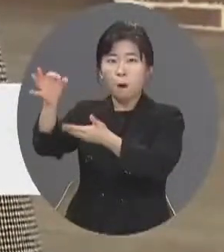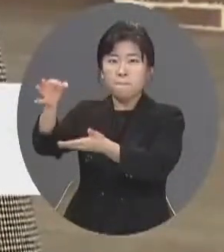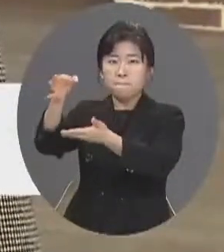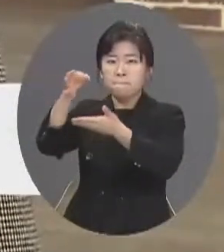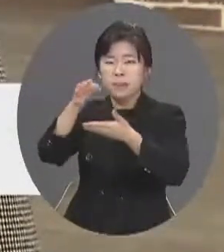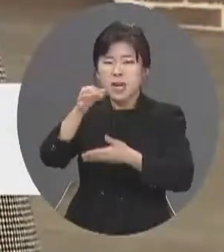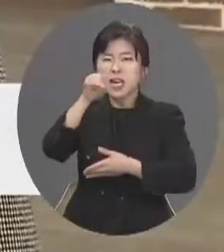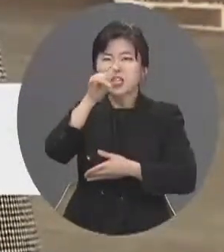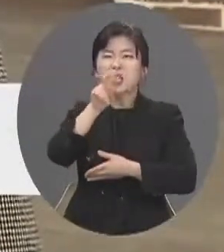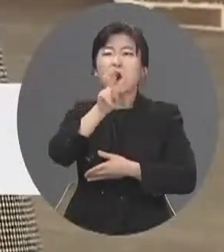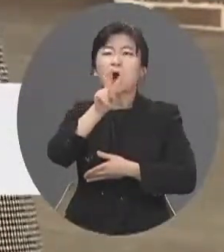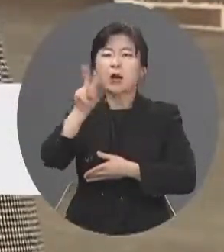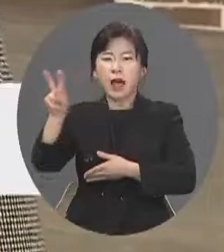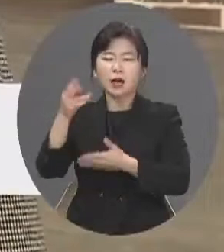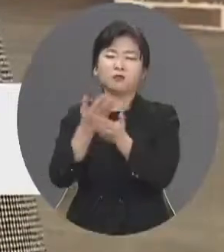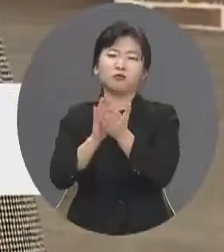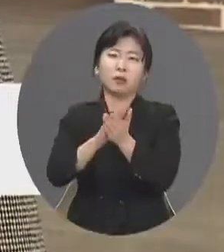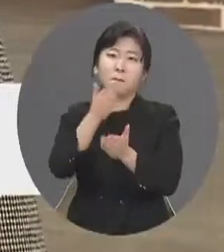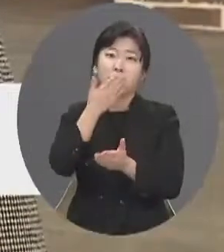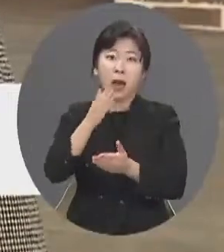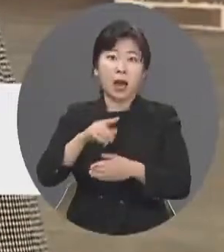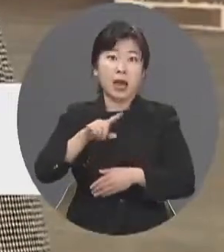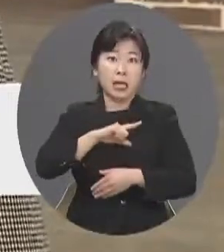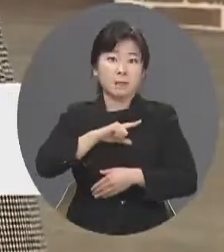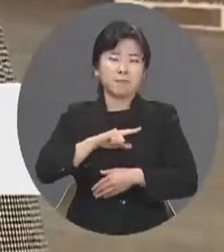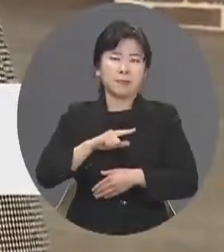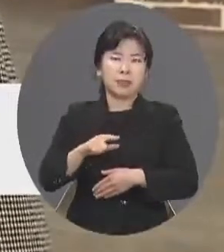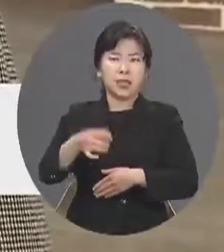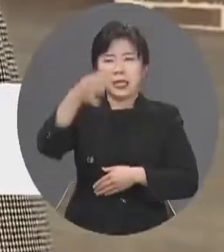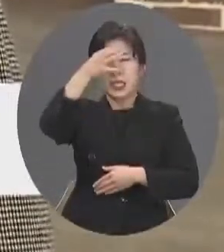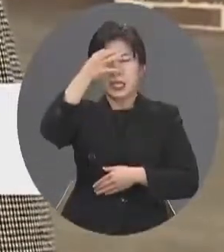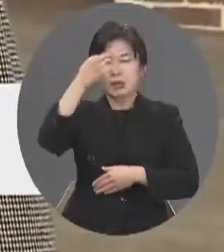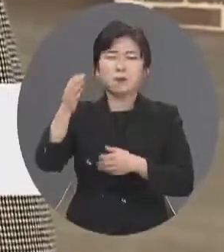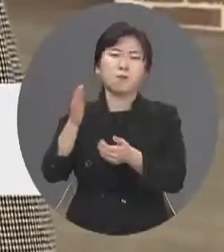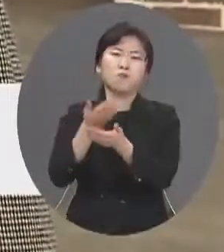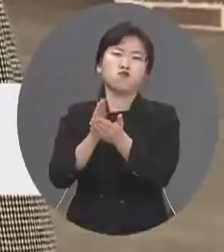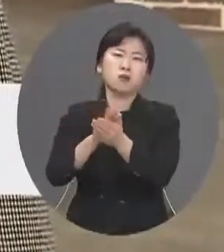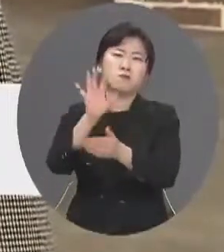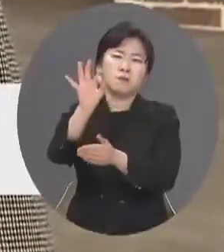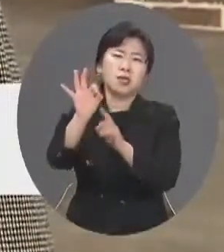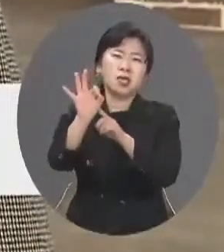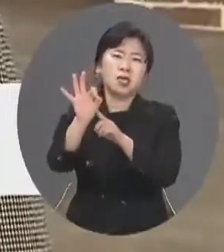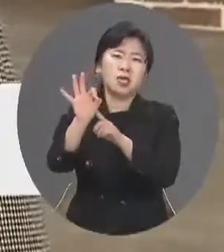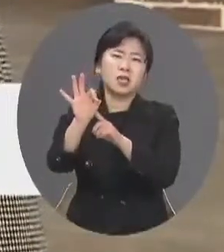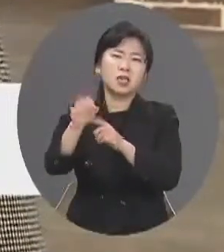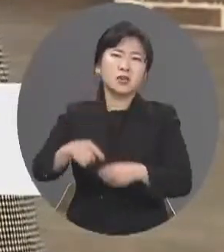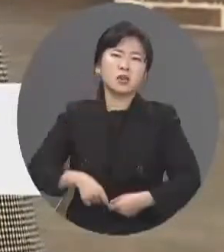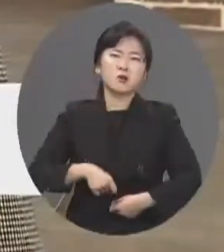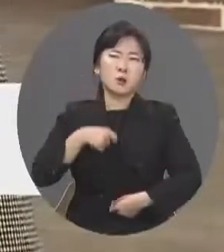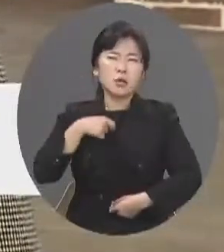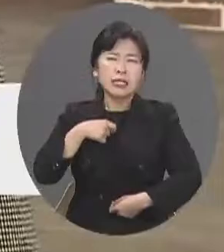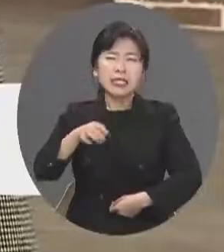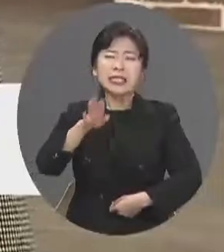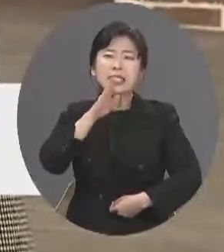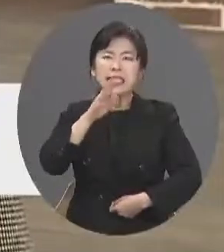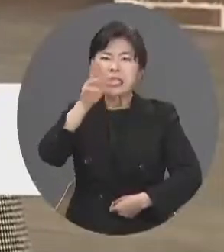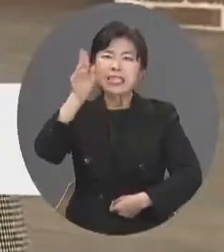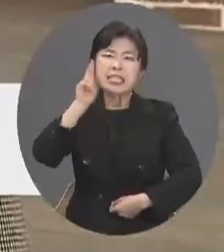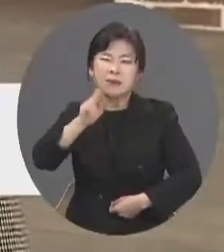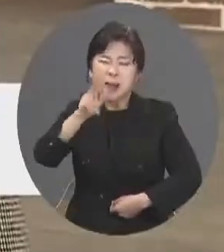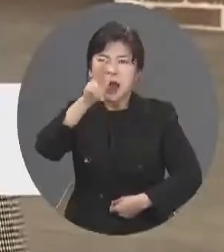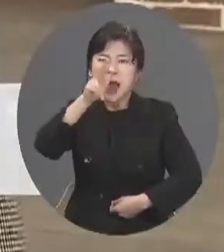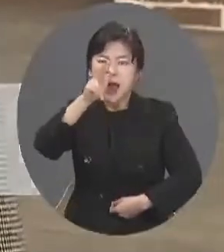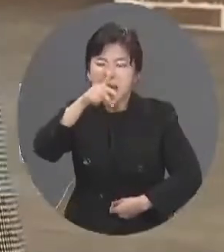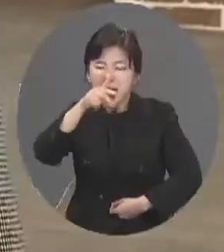하는데 급여 월에서 어 층당 하기에는 그 위험도가 굉장히 좀 높아야 지 현실적으로